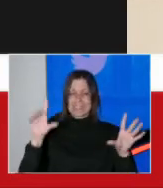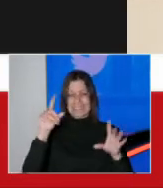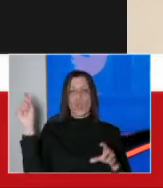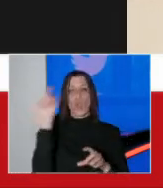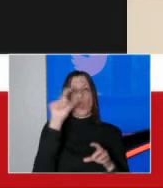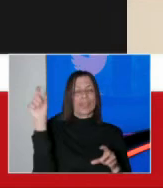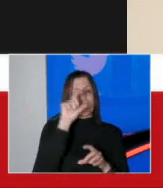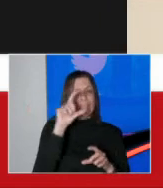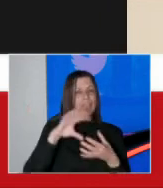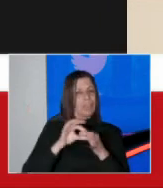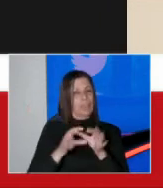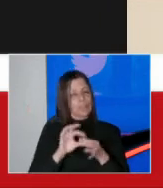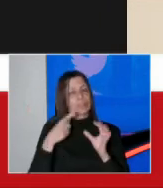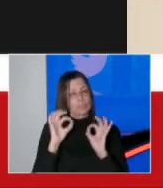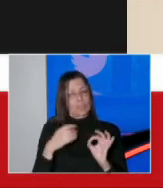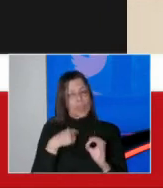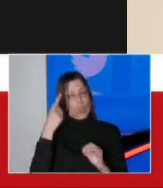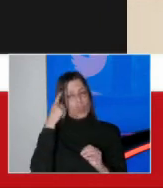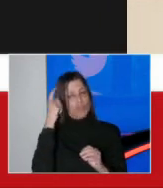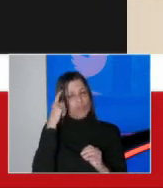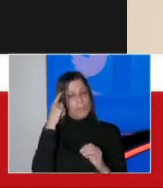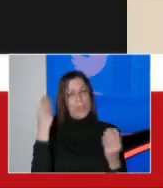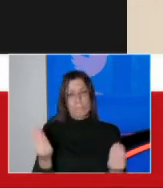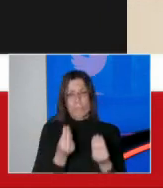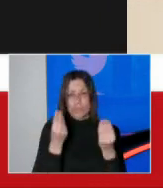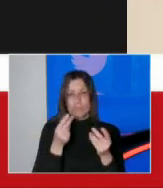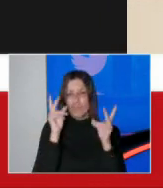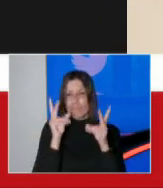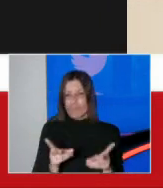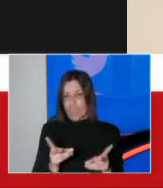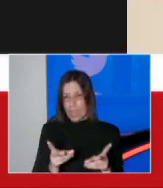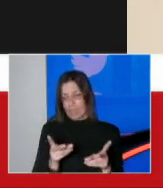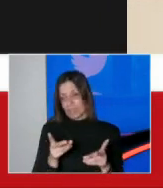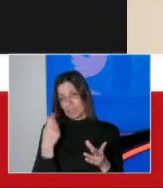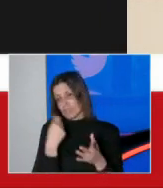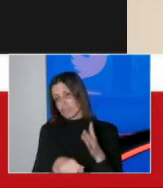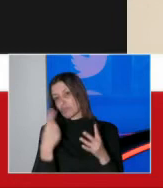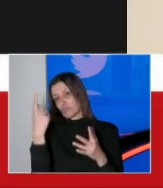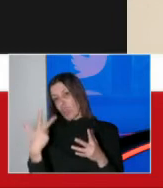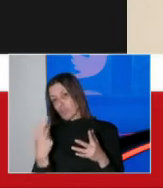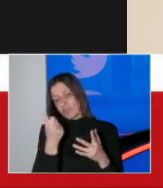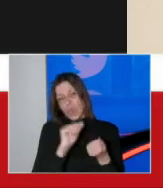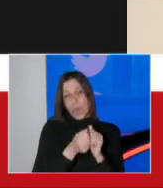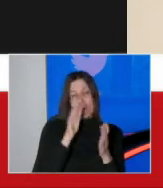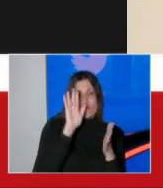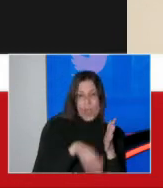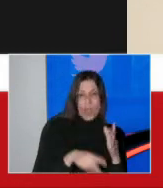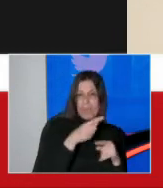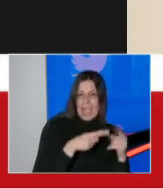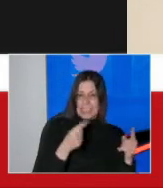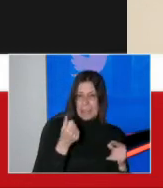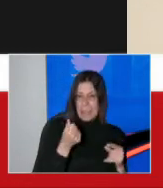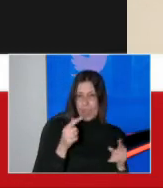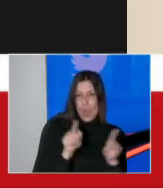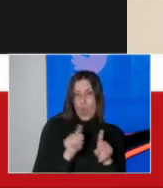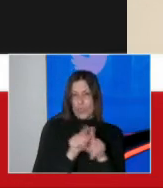שלנו, ובאמת אנחנו חושבים שמוצרים שאפשר להשיג בשליש מחיר, או בטח בפחות מחצי מחיר,